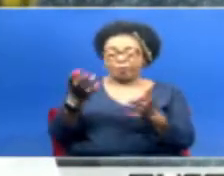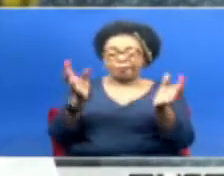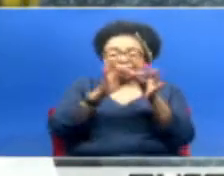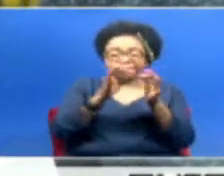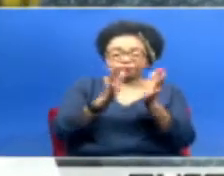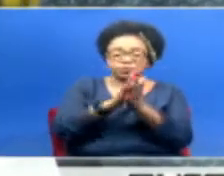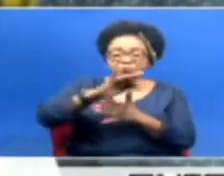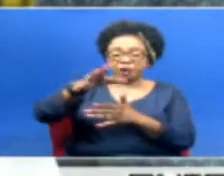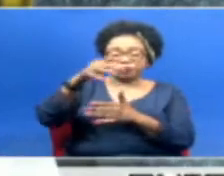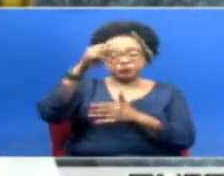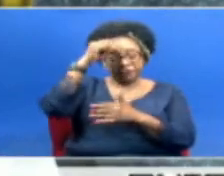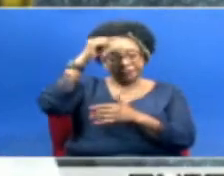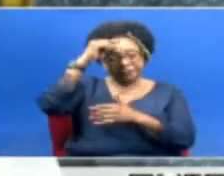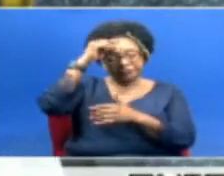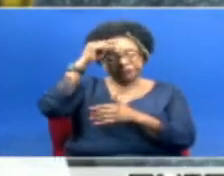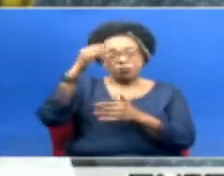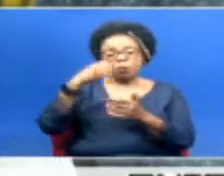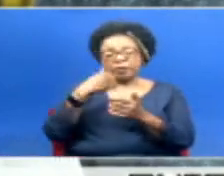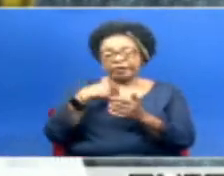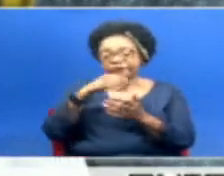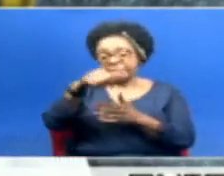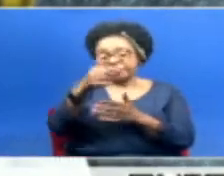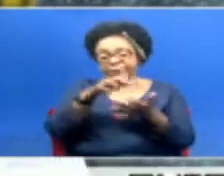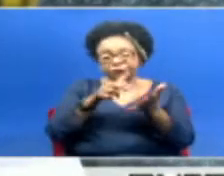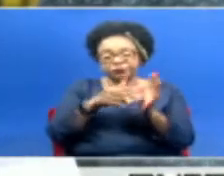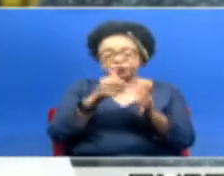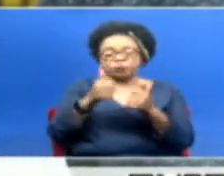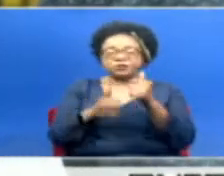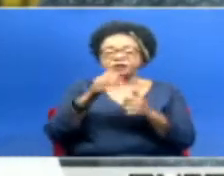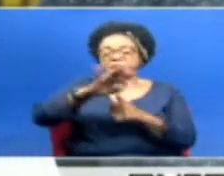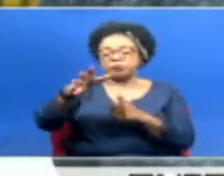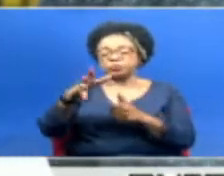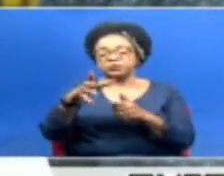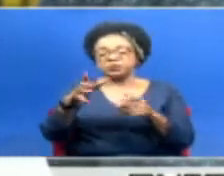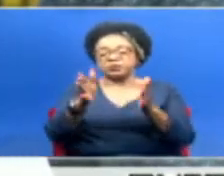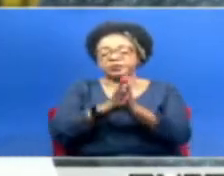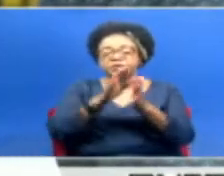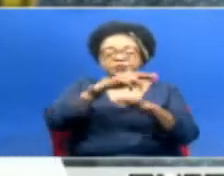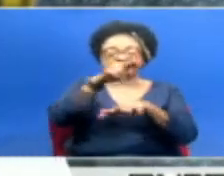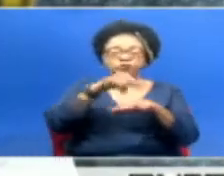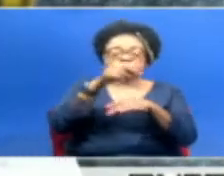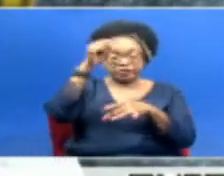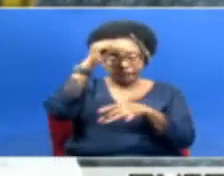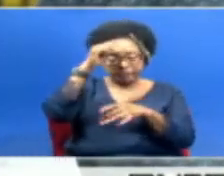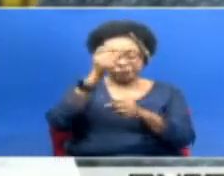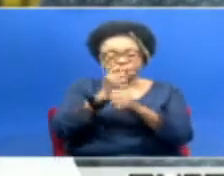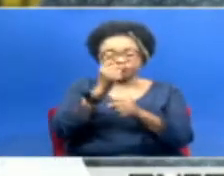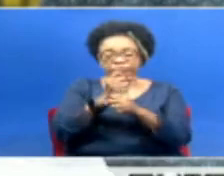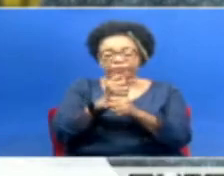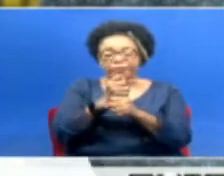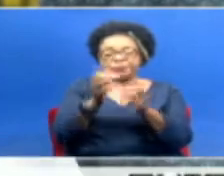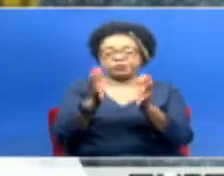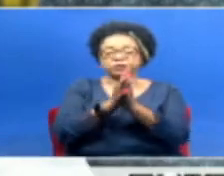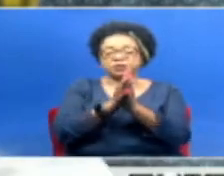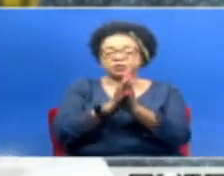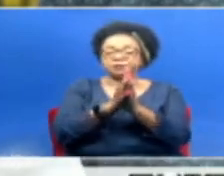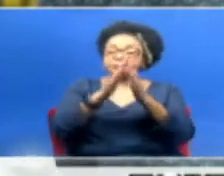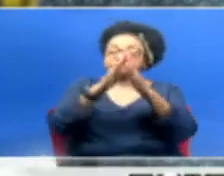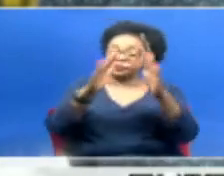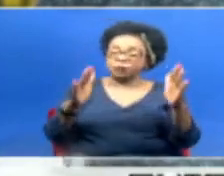miradi ambazo county government wanafanya pamoja na national government kama miradi za housing. So hatuwezi